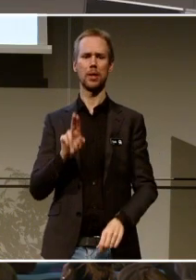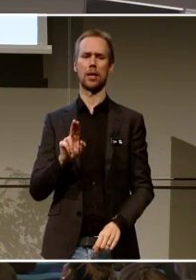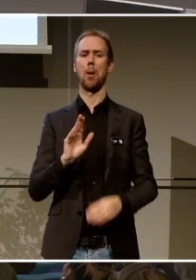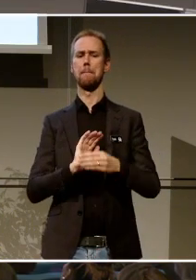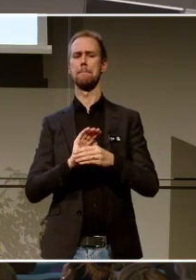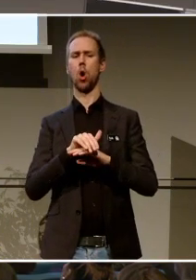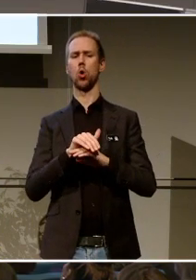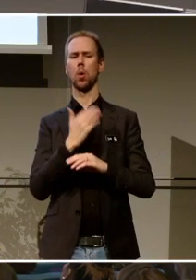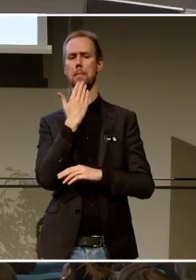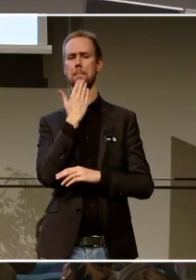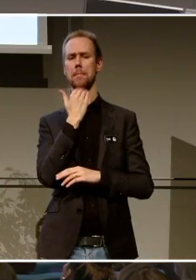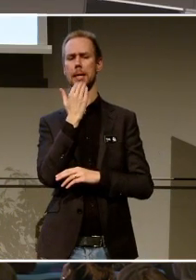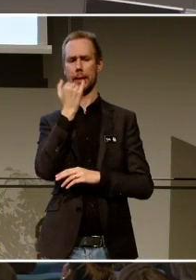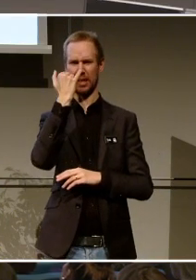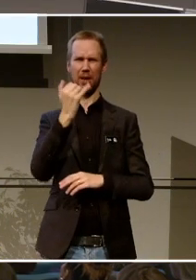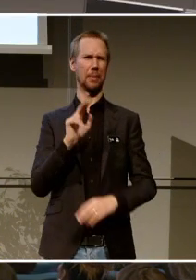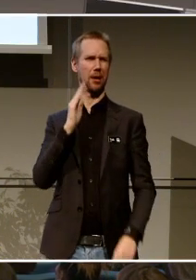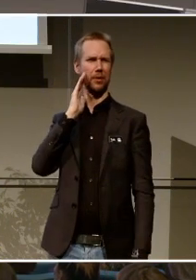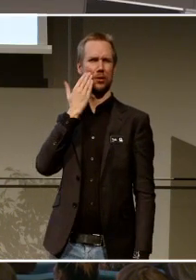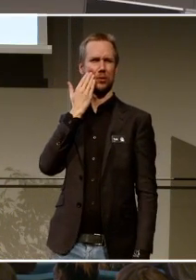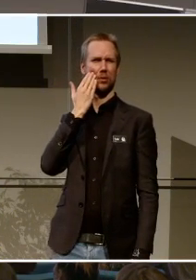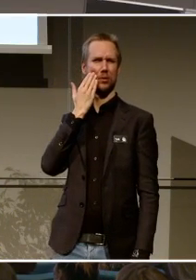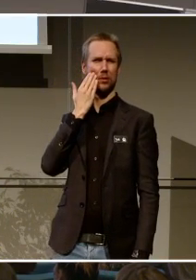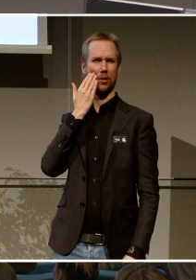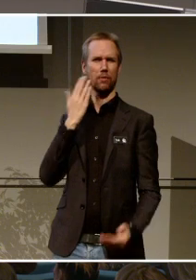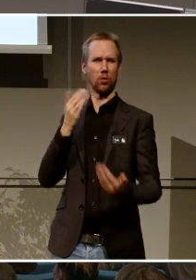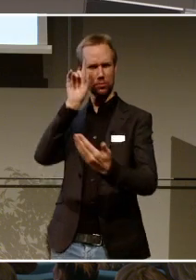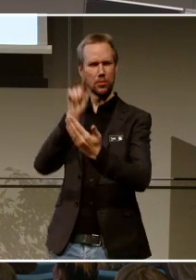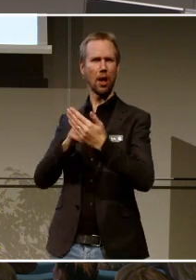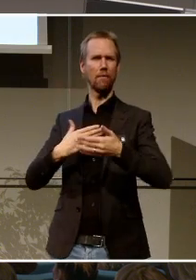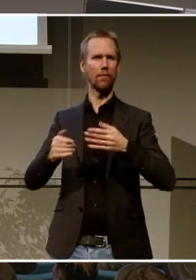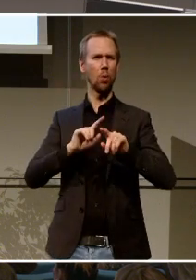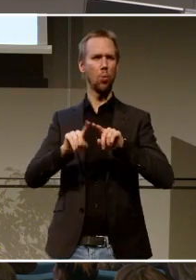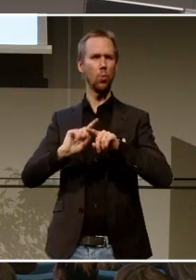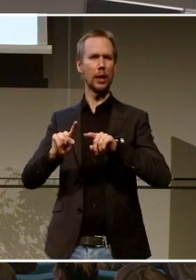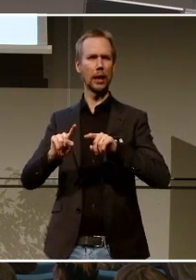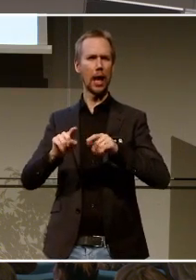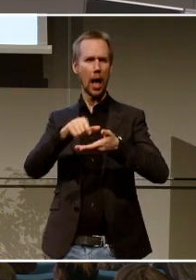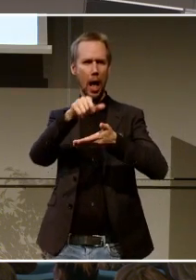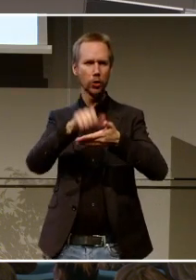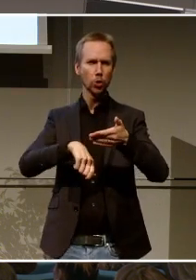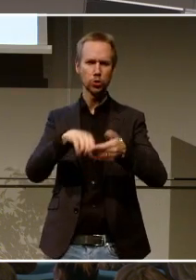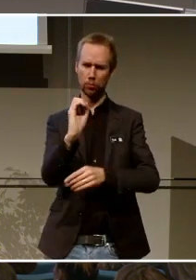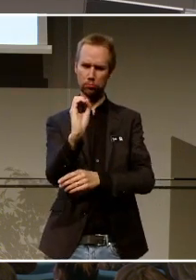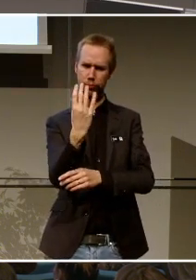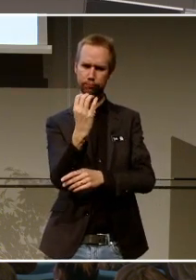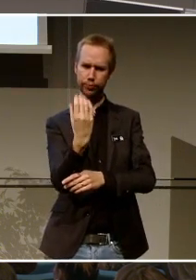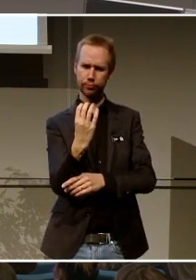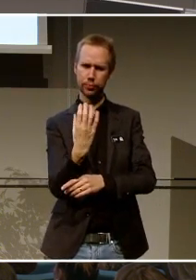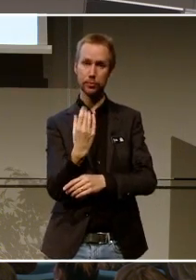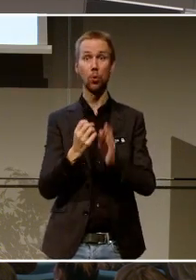som ligger bakom här? Vad var det Facebook ville? Ja, men varför poppar alla annonser upp då? Ja, men det var ju för de hade den här jättebra